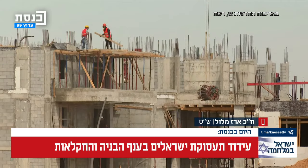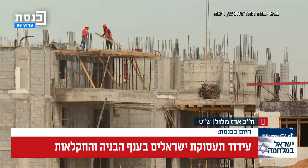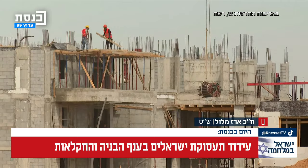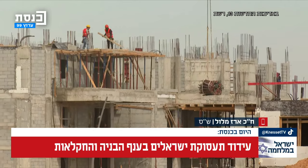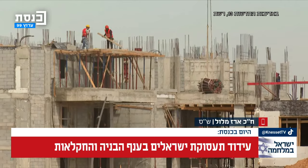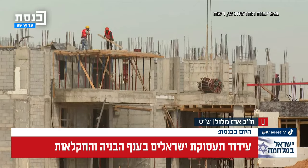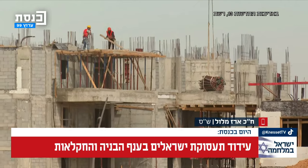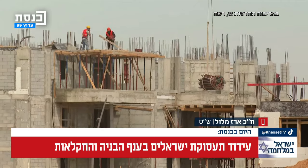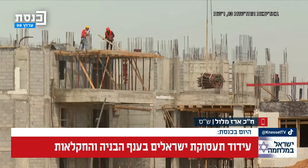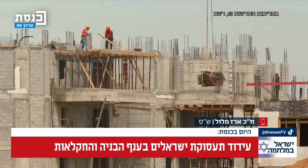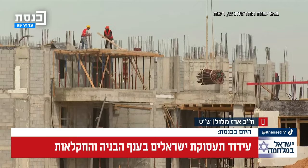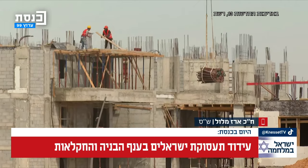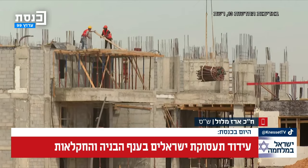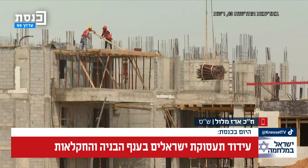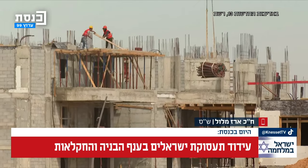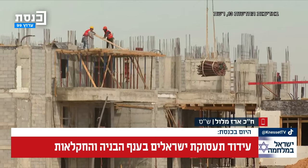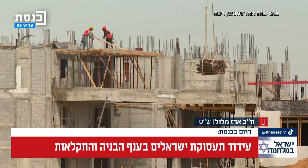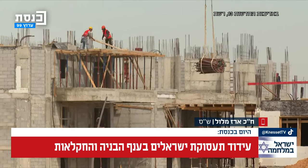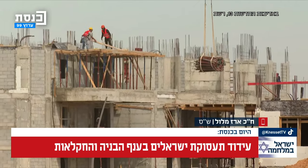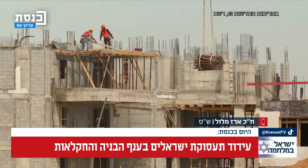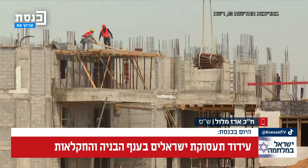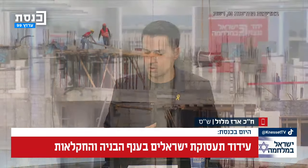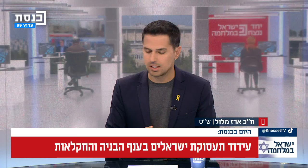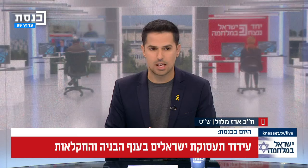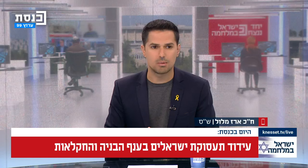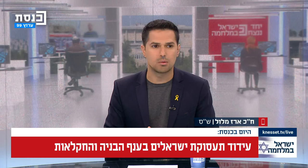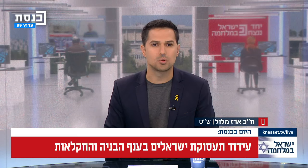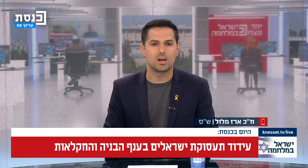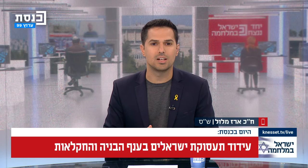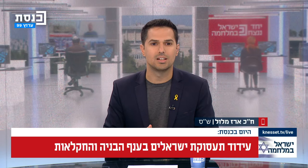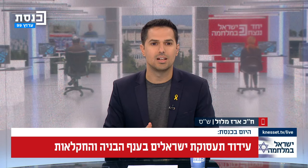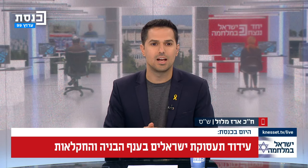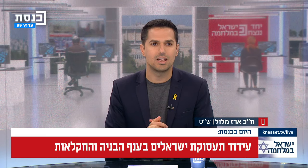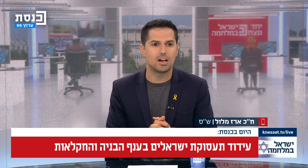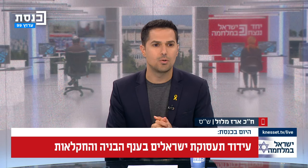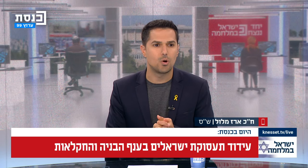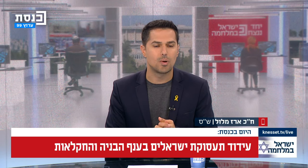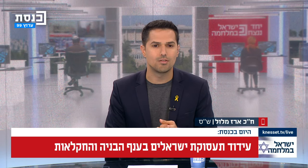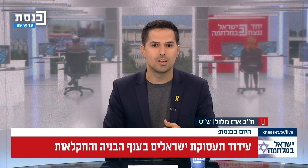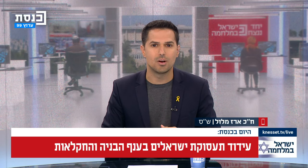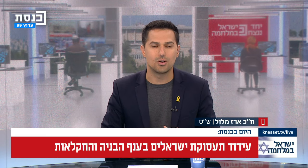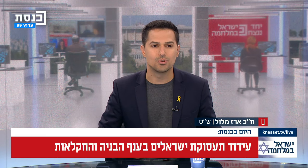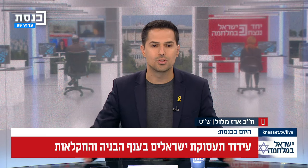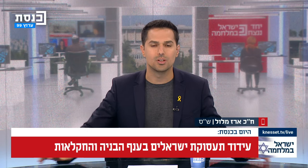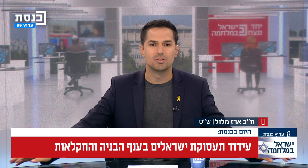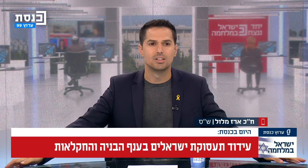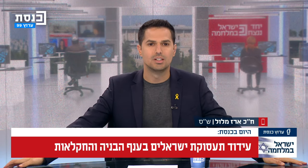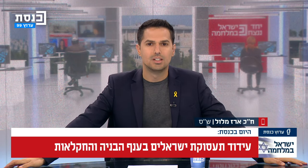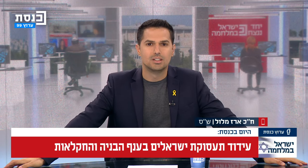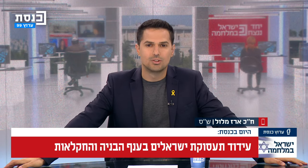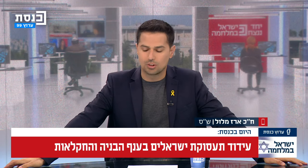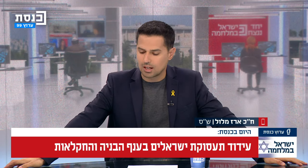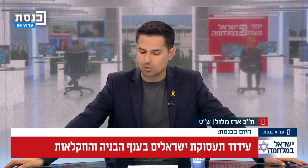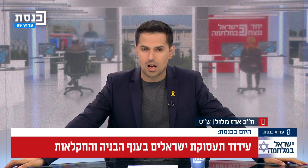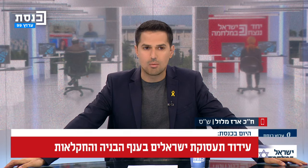הרבה ישראלים שאין להם איפה לגור בגלל העיכובים האלה. אנחנו צריכים לצערנו לסיים, אתה מוזמן להגיע אלינו לאולפן ולדבר על עוד נושאים. אני אביא